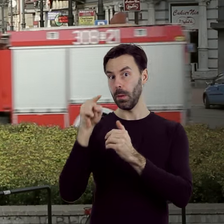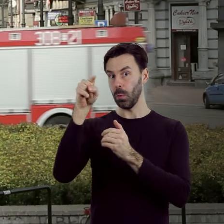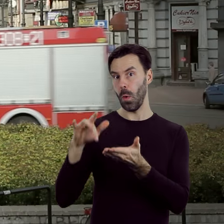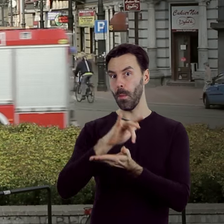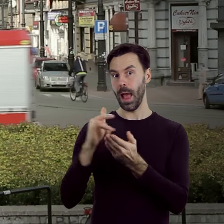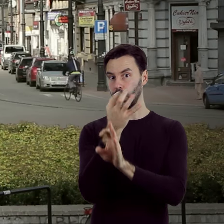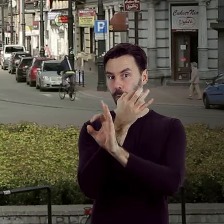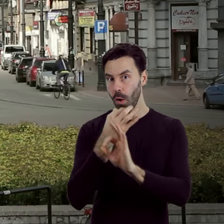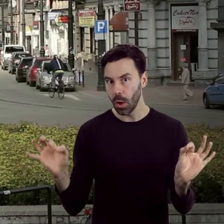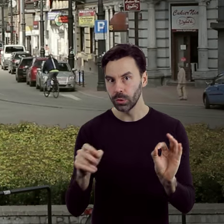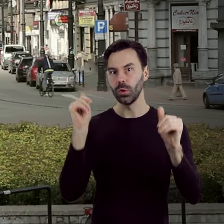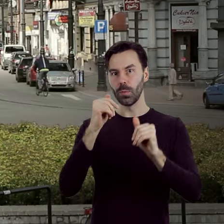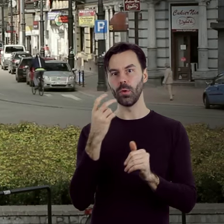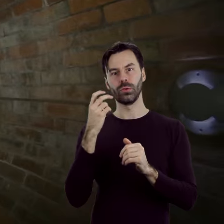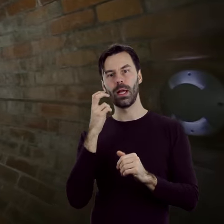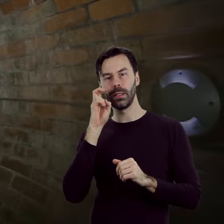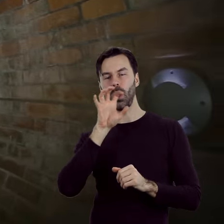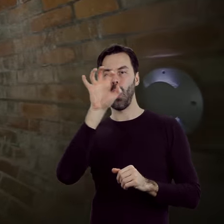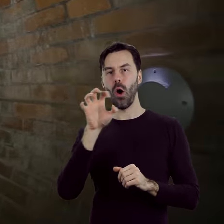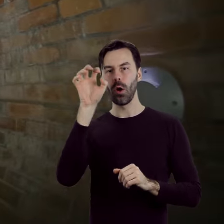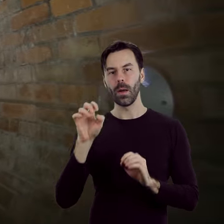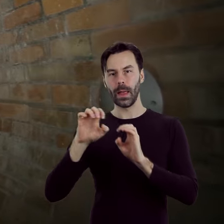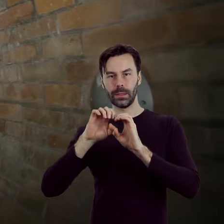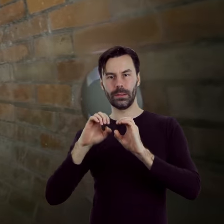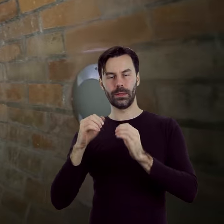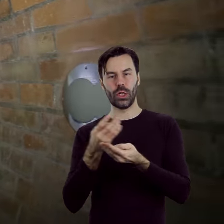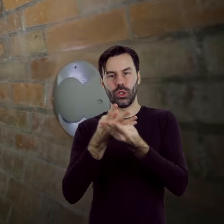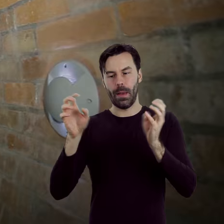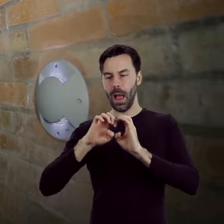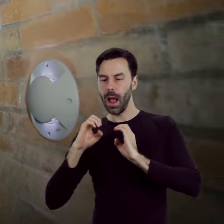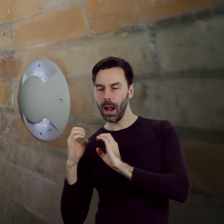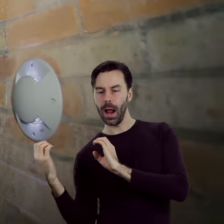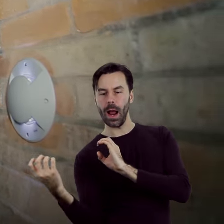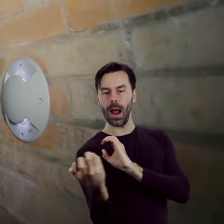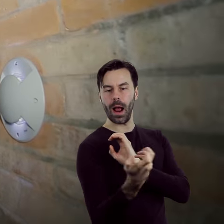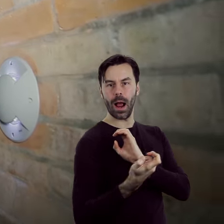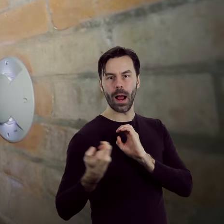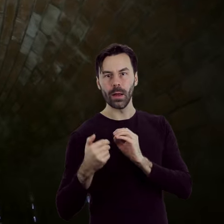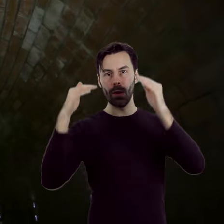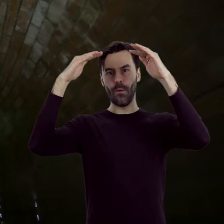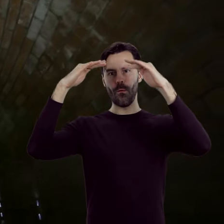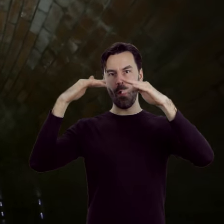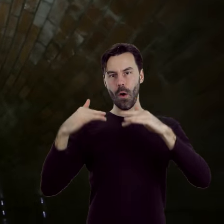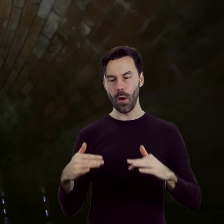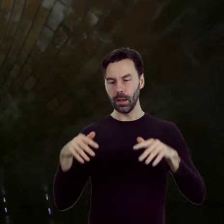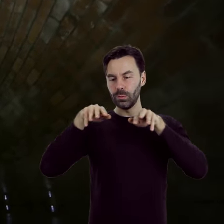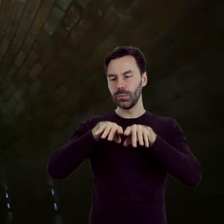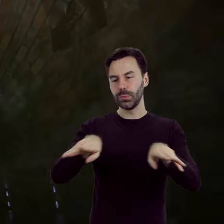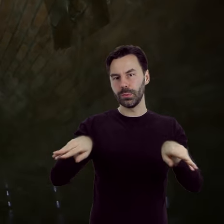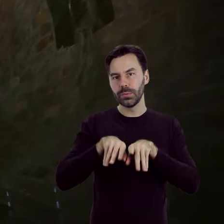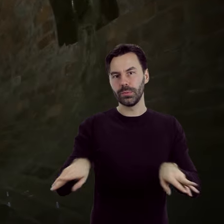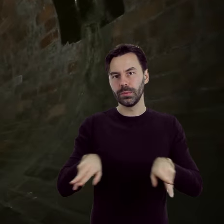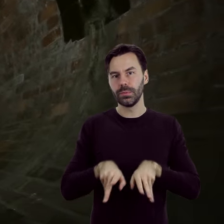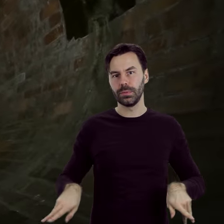Niedaleko stąd, na Placu Wolności, można zwiedzić owalny kanał, zwany Dętką, który służył do przepłukiwania